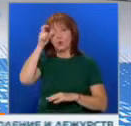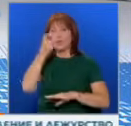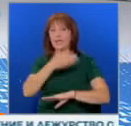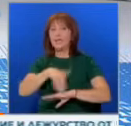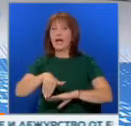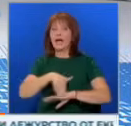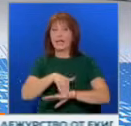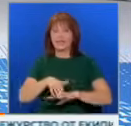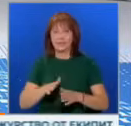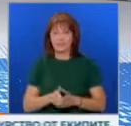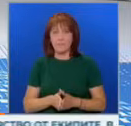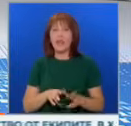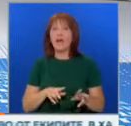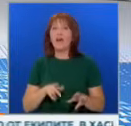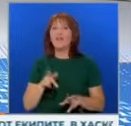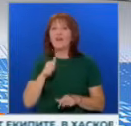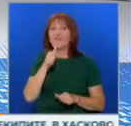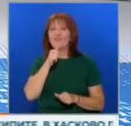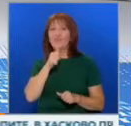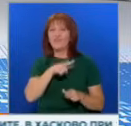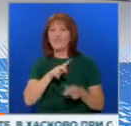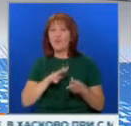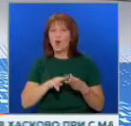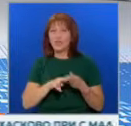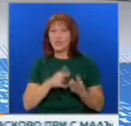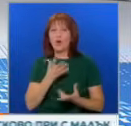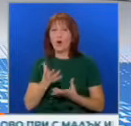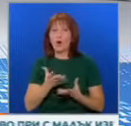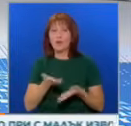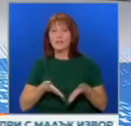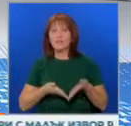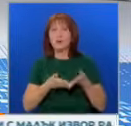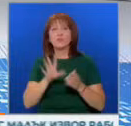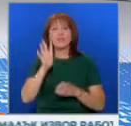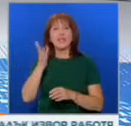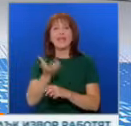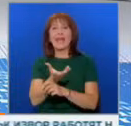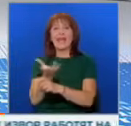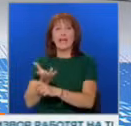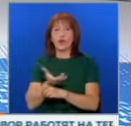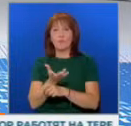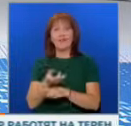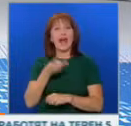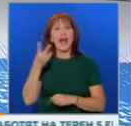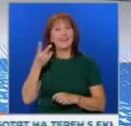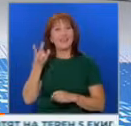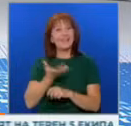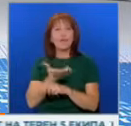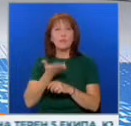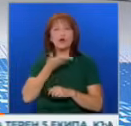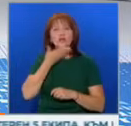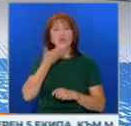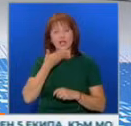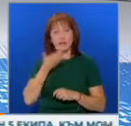за населените места. Във Воден огънят се гаси с помощта на 4 хеликоптера, включително 2 от Чехия. Там е и